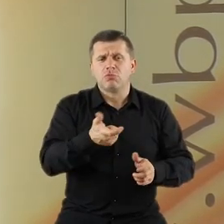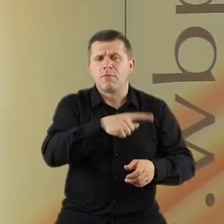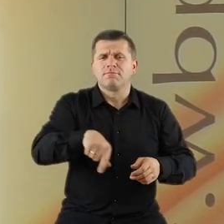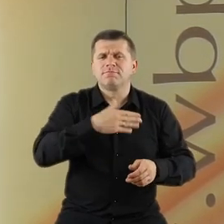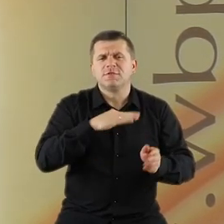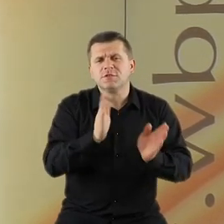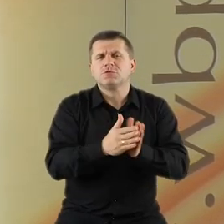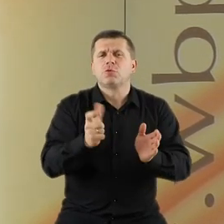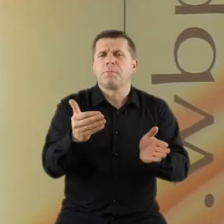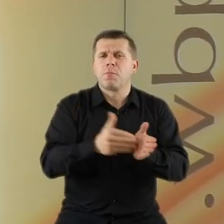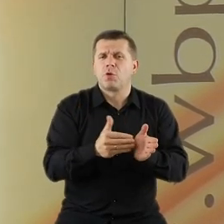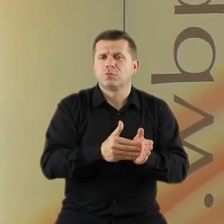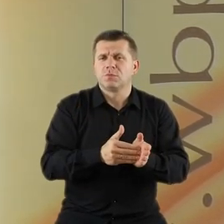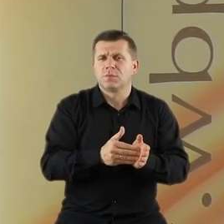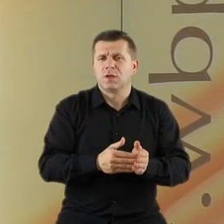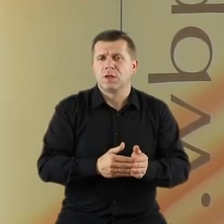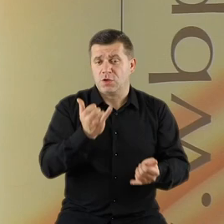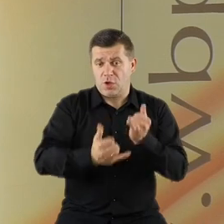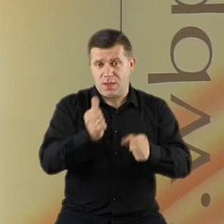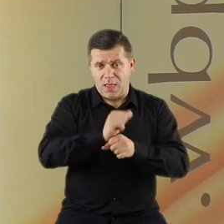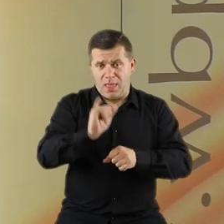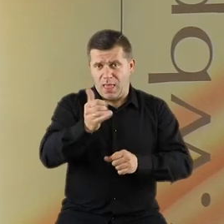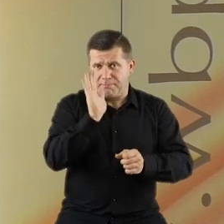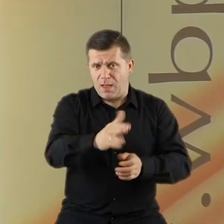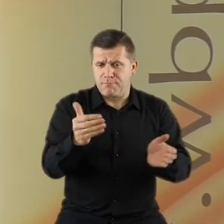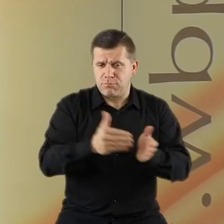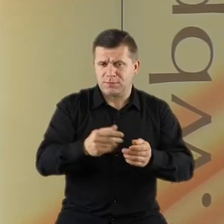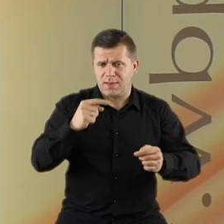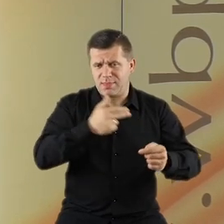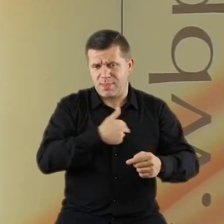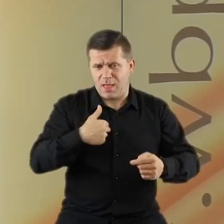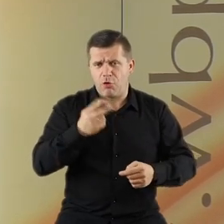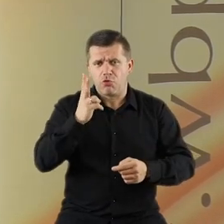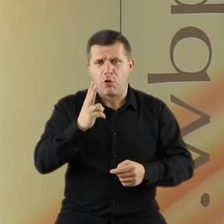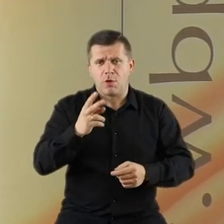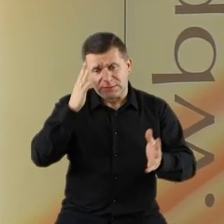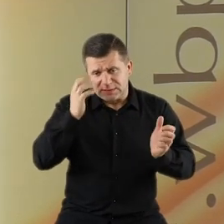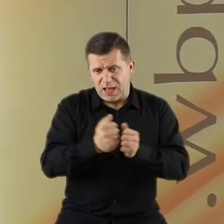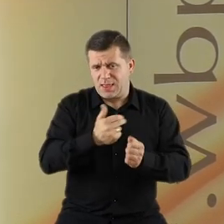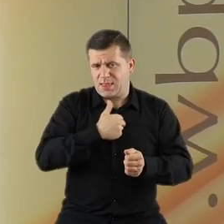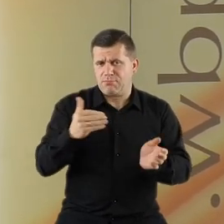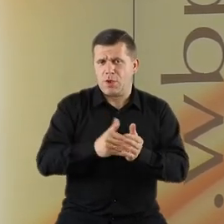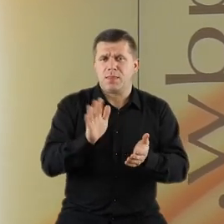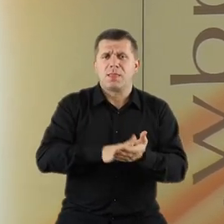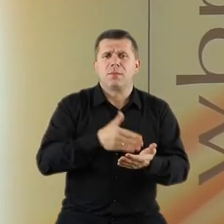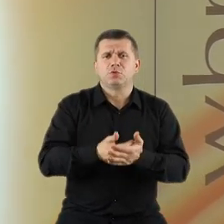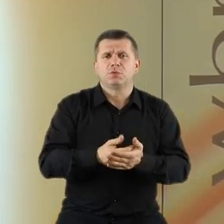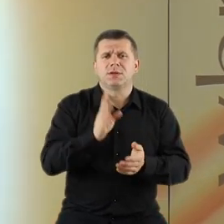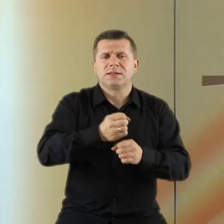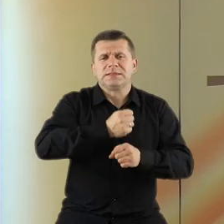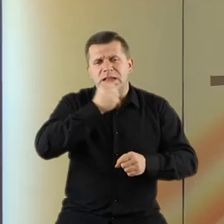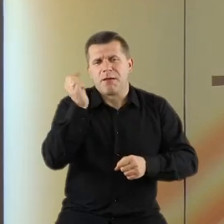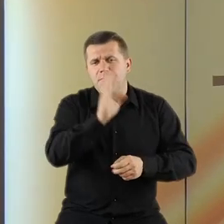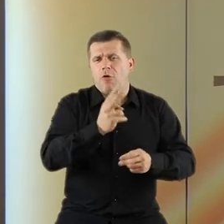więc jeśli jest jakaś potrzeba w nas i ktoś Odgadnięte potrzebę na przykład Są to starsze chore osoby